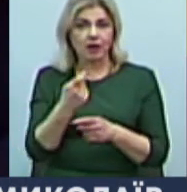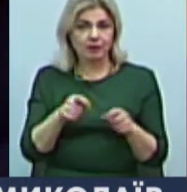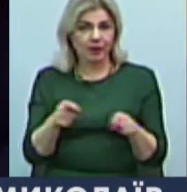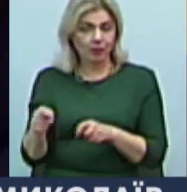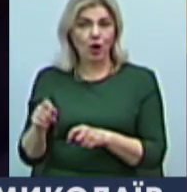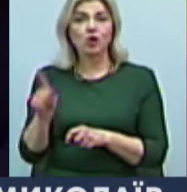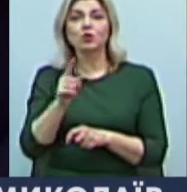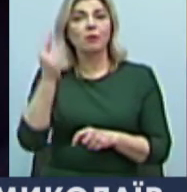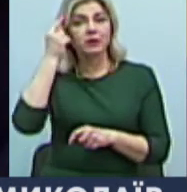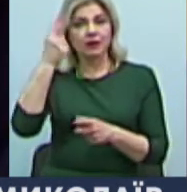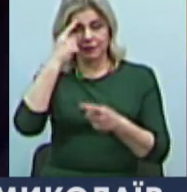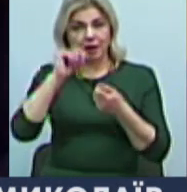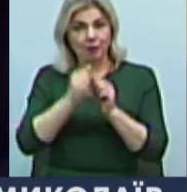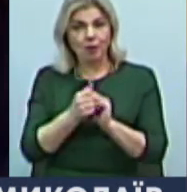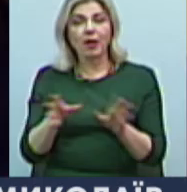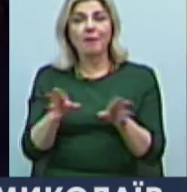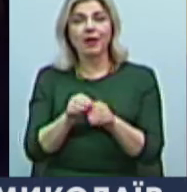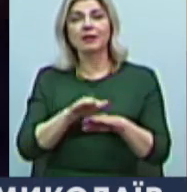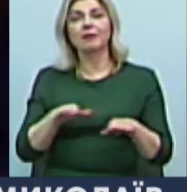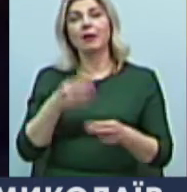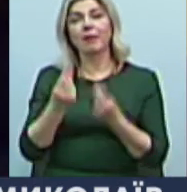закріпити, ми погралися з ними в ігри,